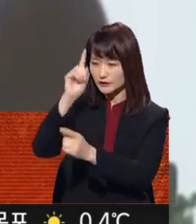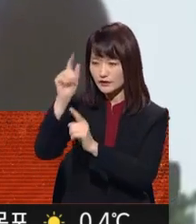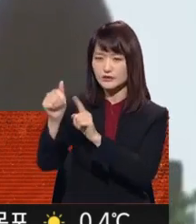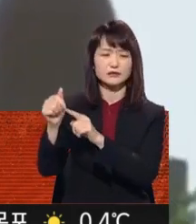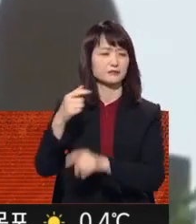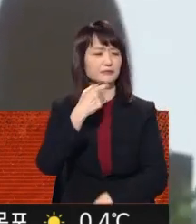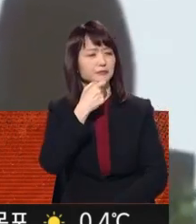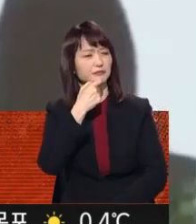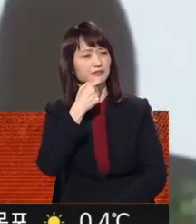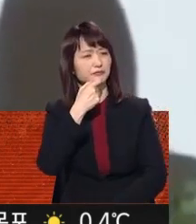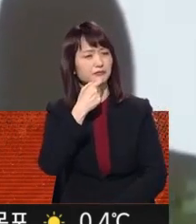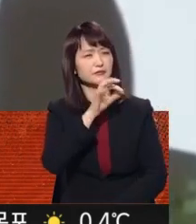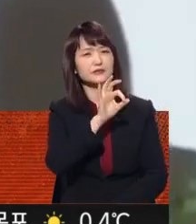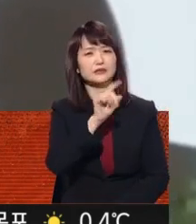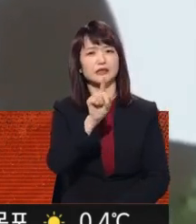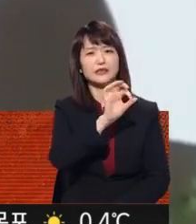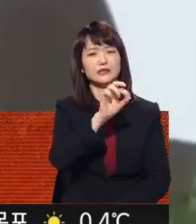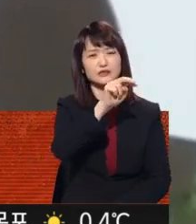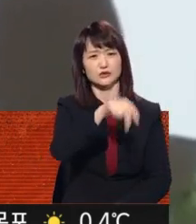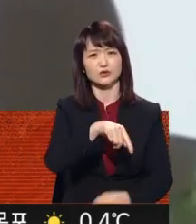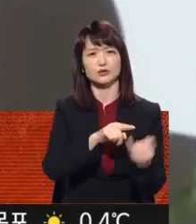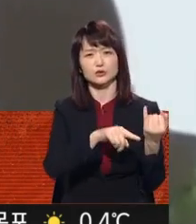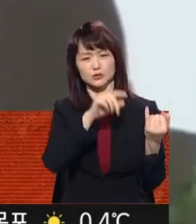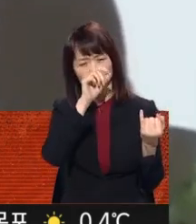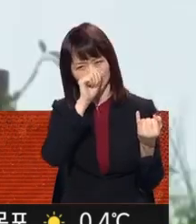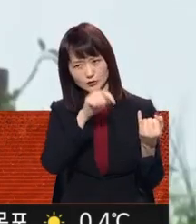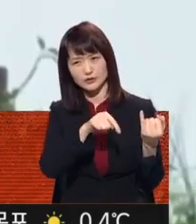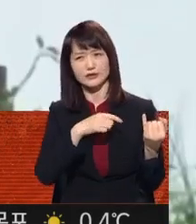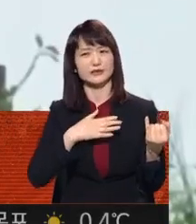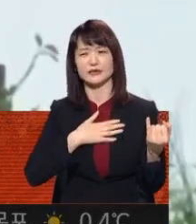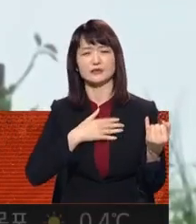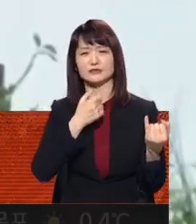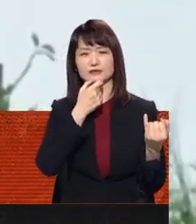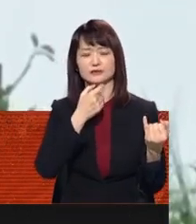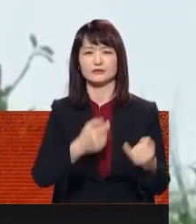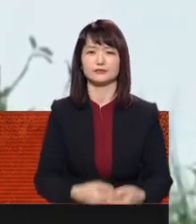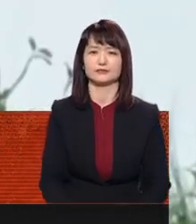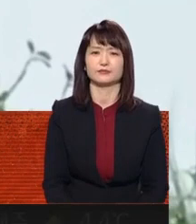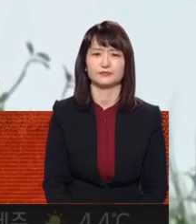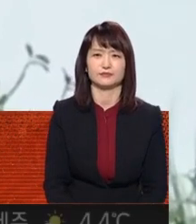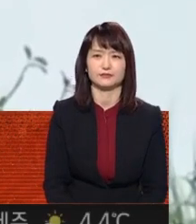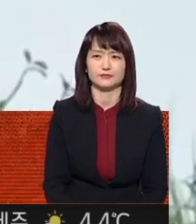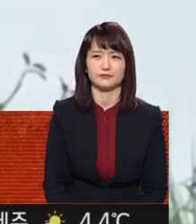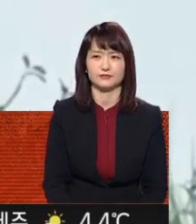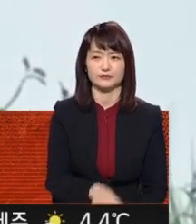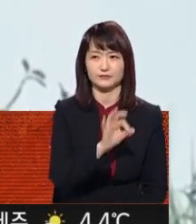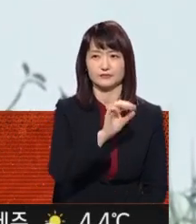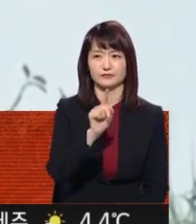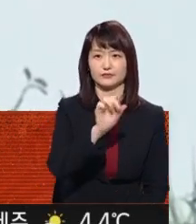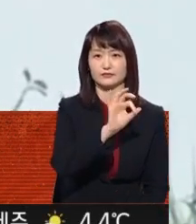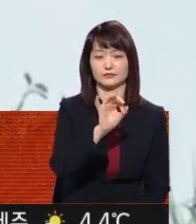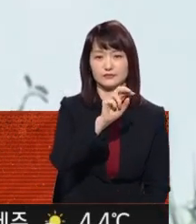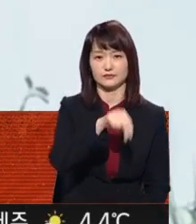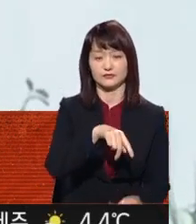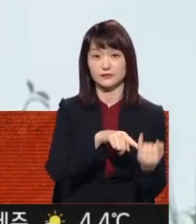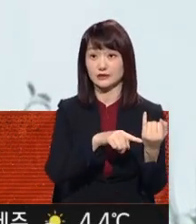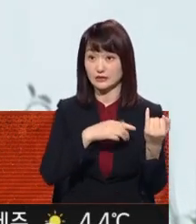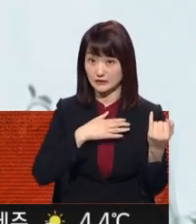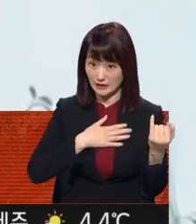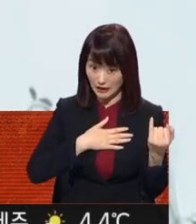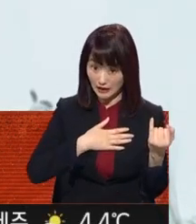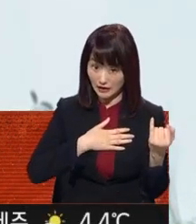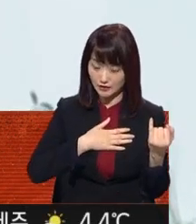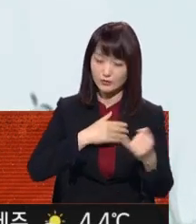국민 여동생 아이유 가져와 있겠지만 나는 잘 미웠다라고 얘기를 했었다고 하고 아이유도 나중에 그 사실을 알고 문자로